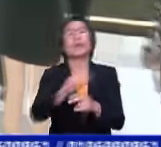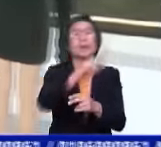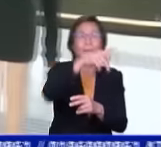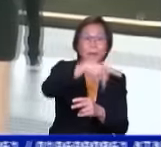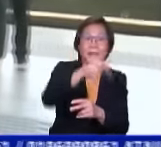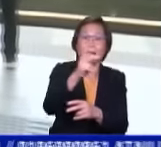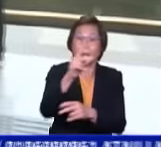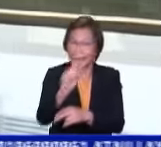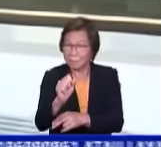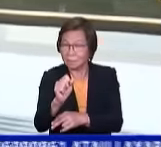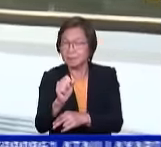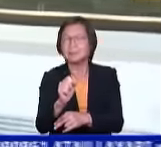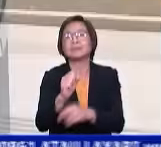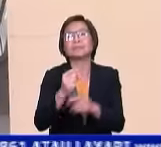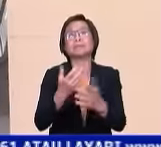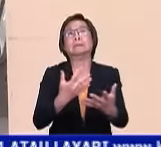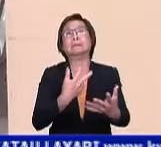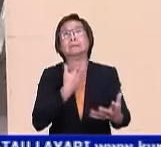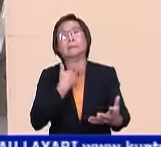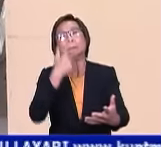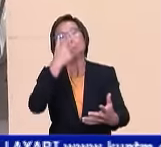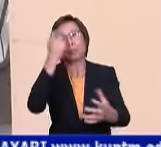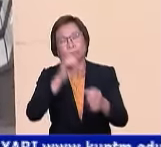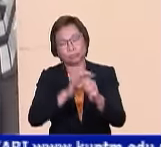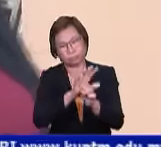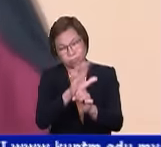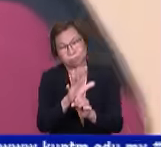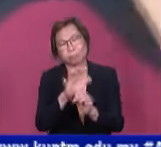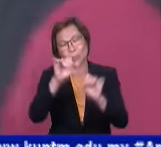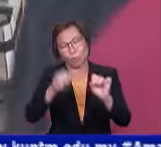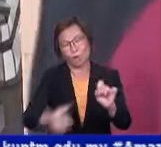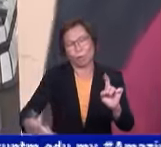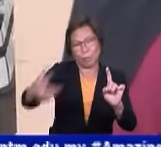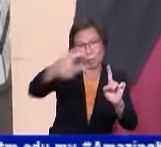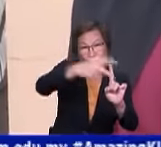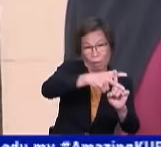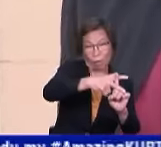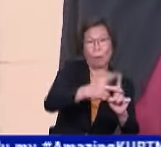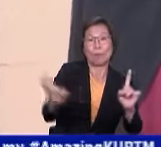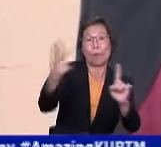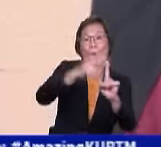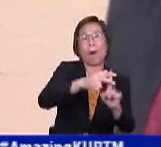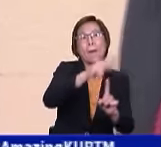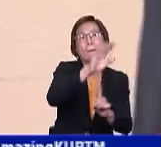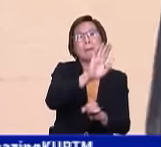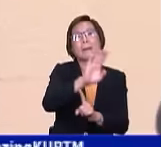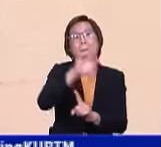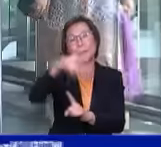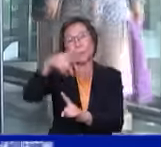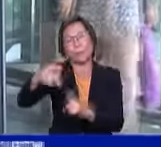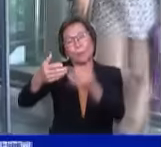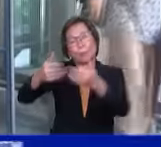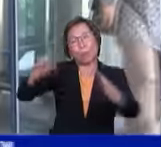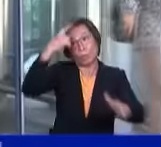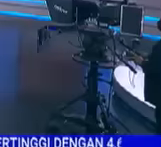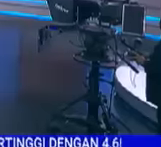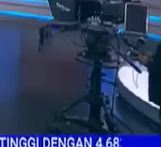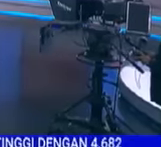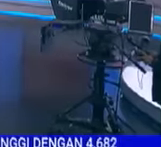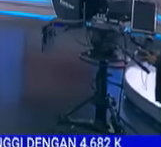dan PKS yang terjejas akibat pandemik semasa. Permohonan untuk BPP ini masih dibuka kepada pelanggan.